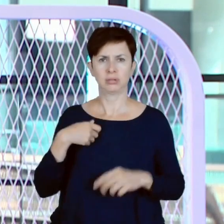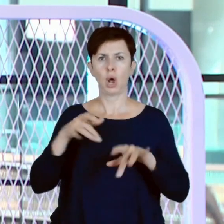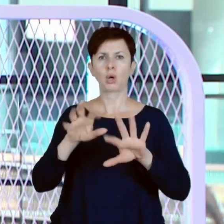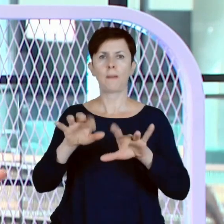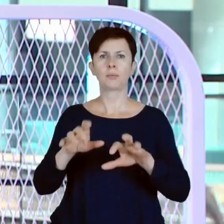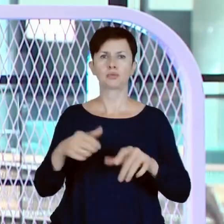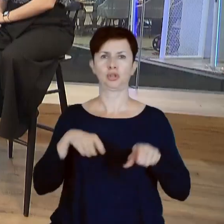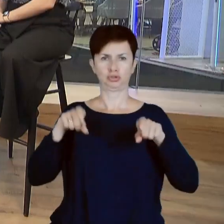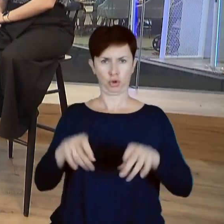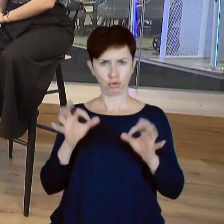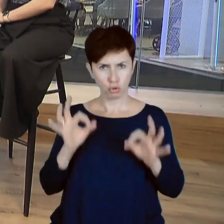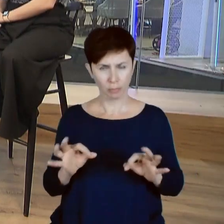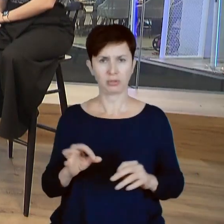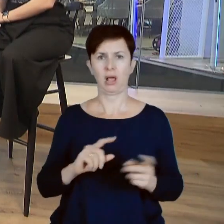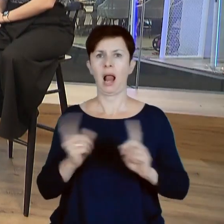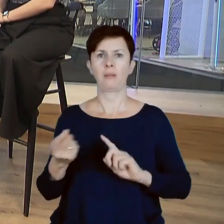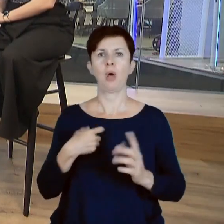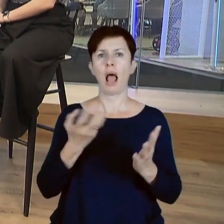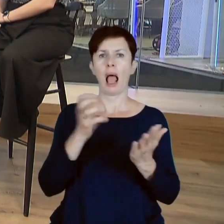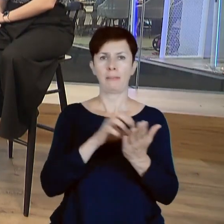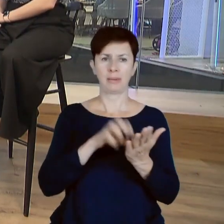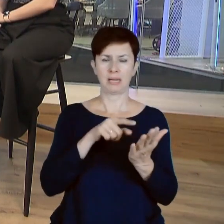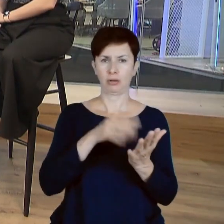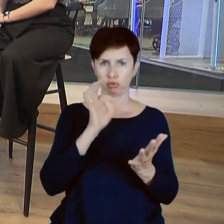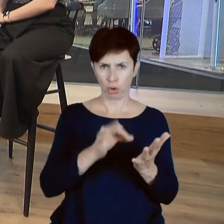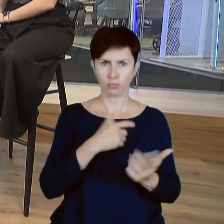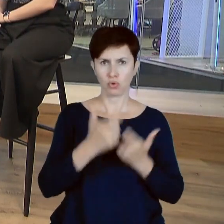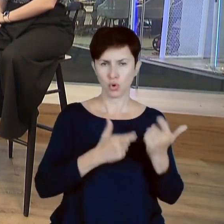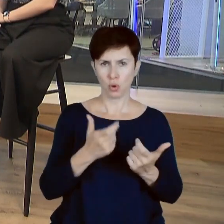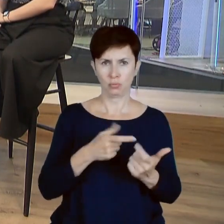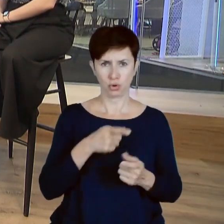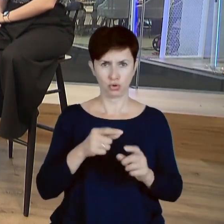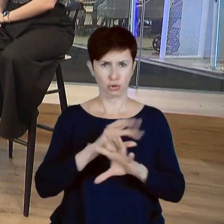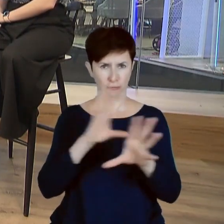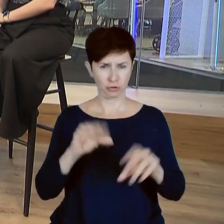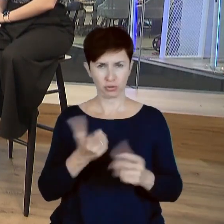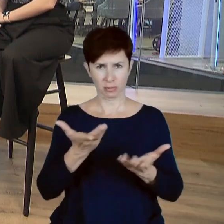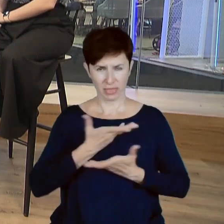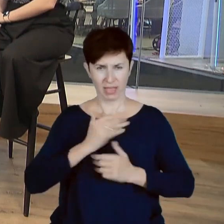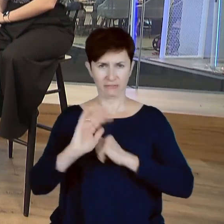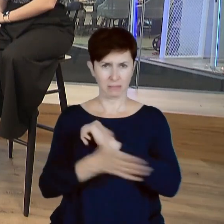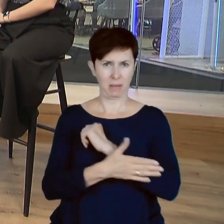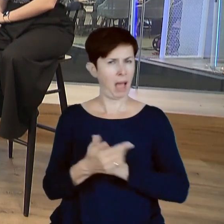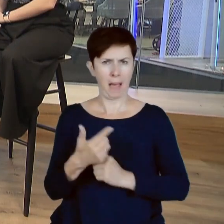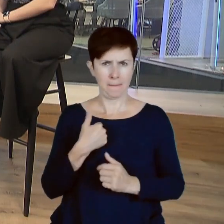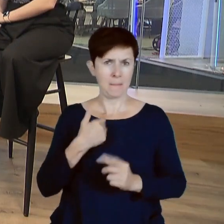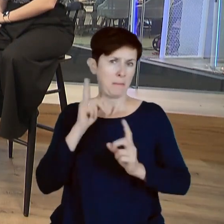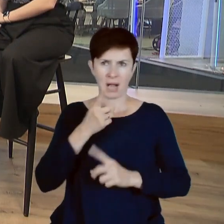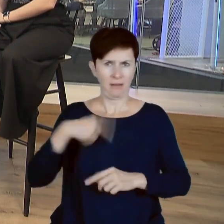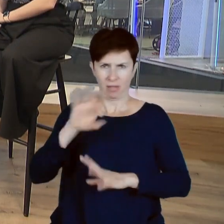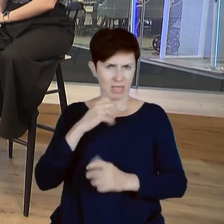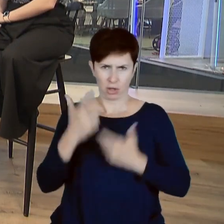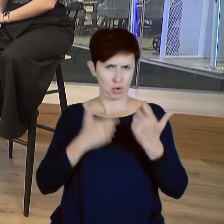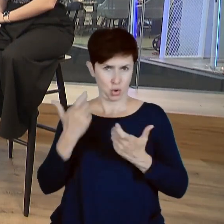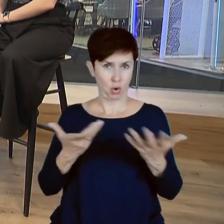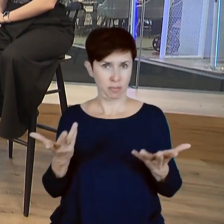aplikacji, których powinnam, czy to mnie w ogóle wspiera. My sobie nie zadajemy takich pytań. Zadają sobie ludzie takie pytania?